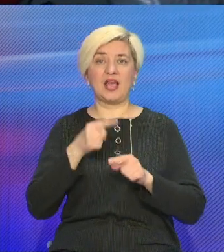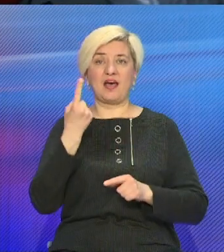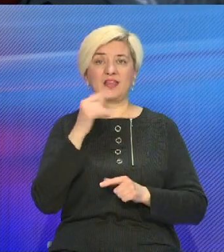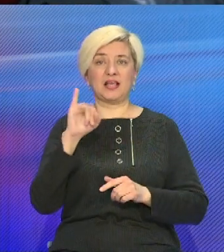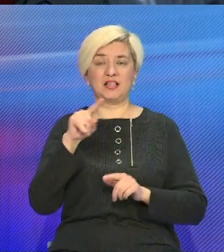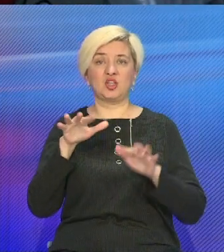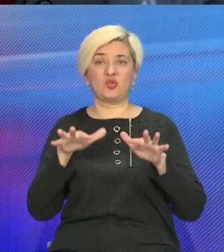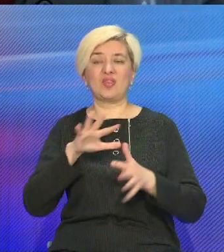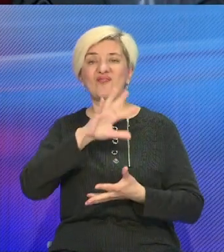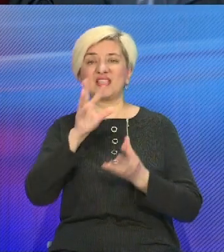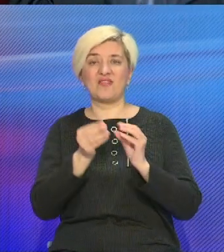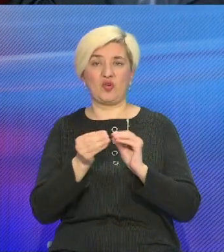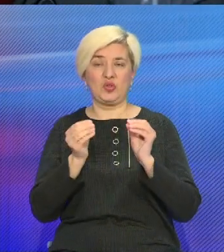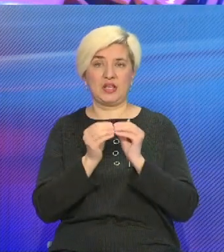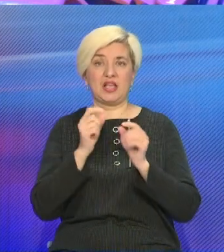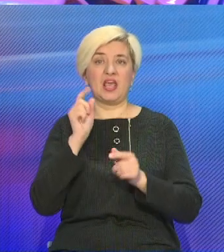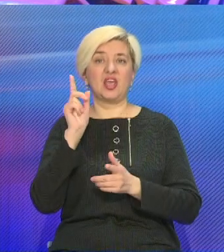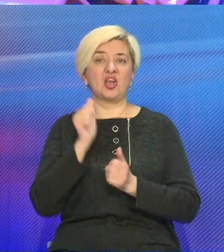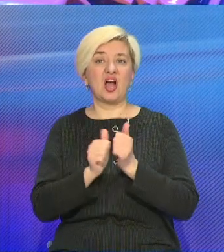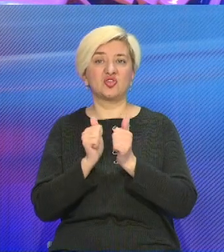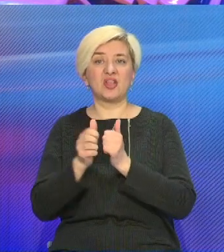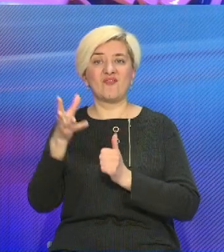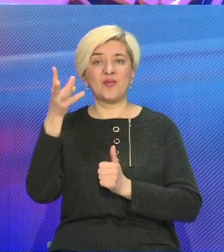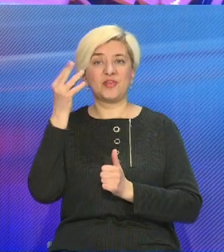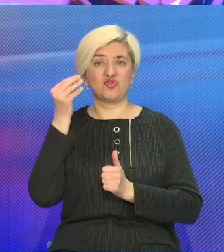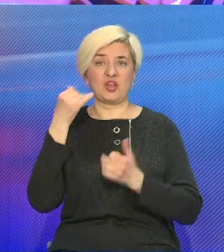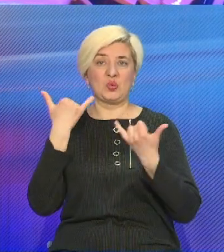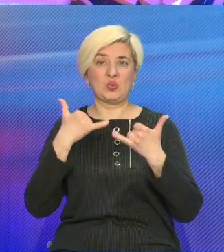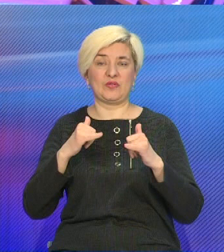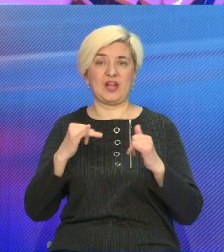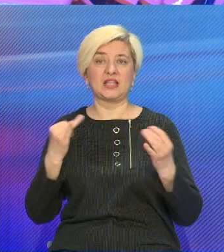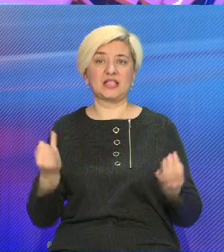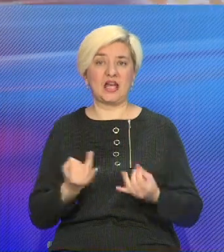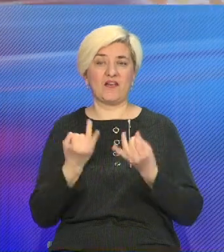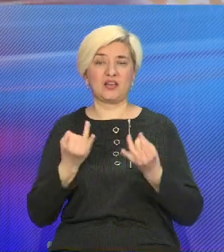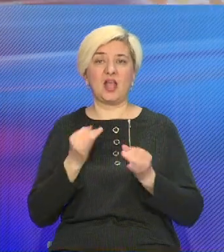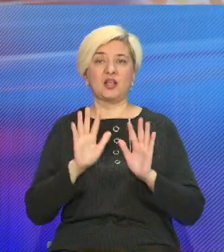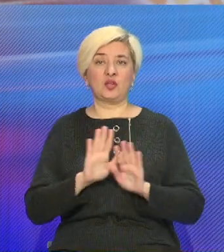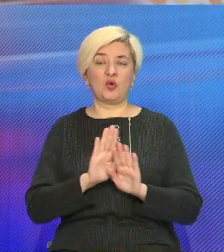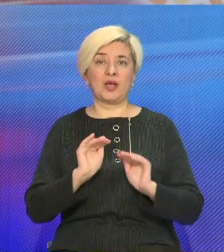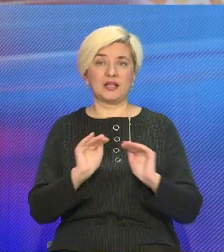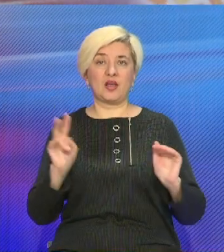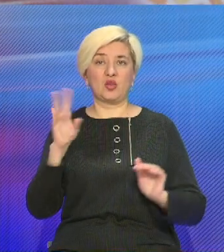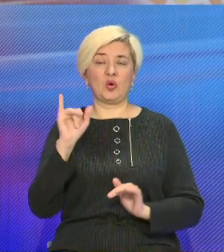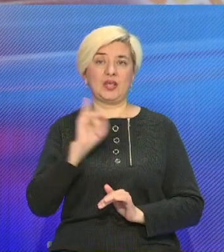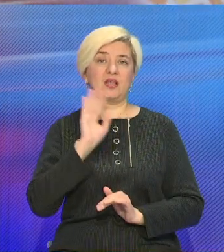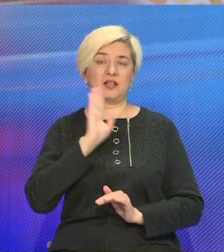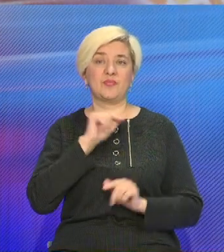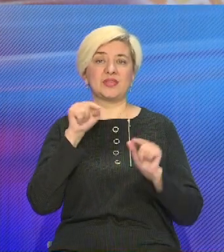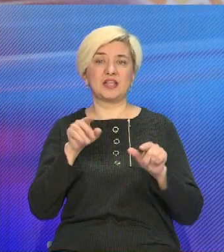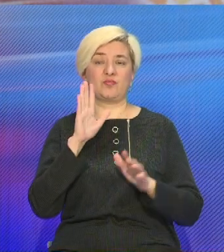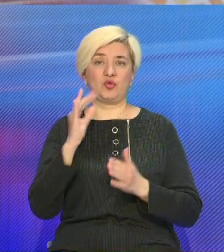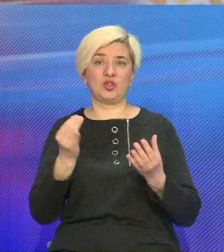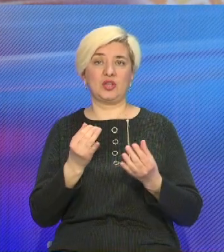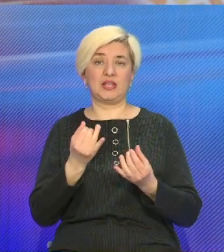Всего же их 10. И каждая впечатляет, удивляет и захватывает. Не только детям, но и родителям здесь будет очень интересно. Они могут